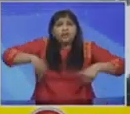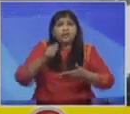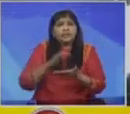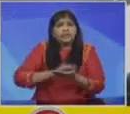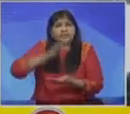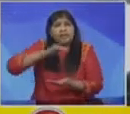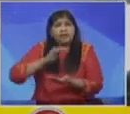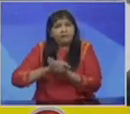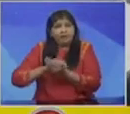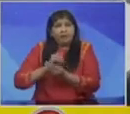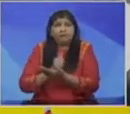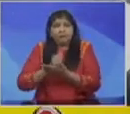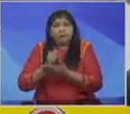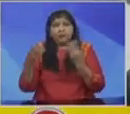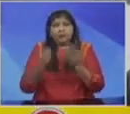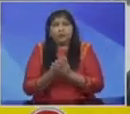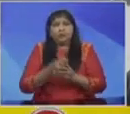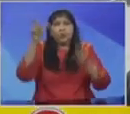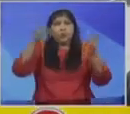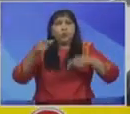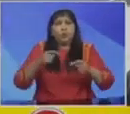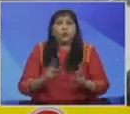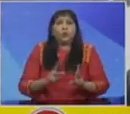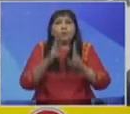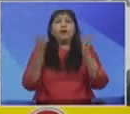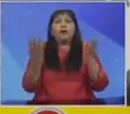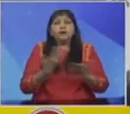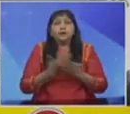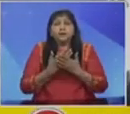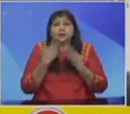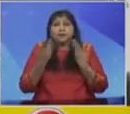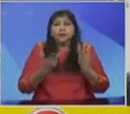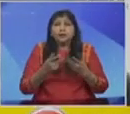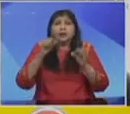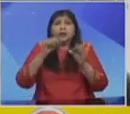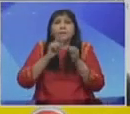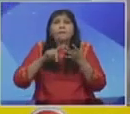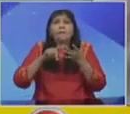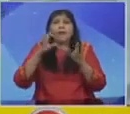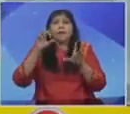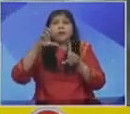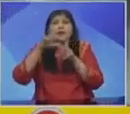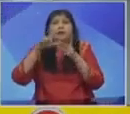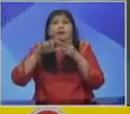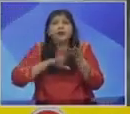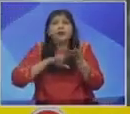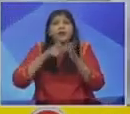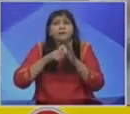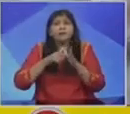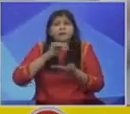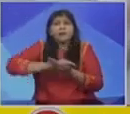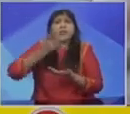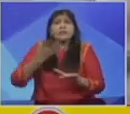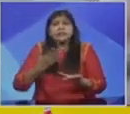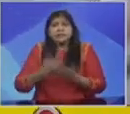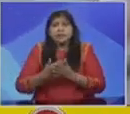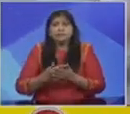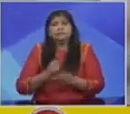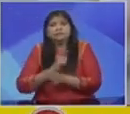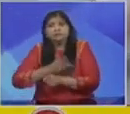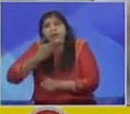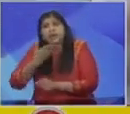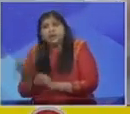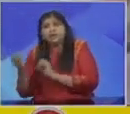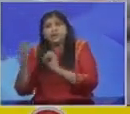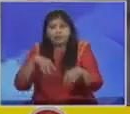हैं और लोगों को प्लांटेशन एवं बायोडायवर्सिटी के कंजर्वेशन को लेकर प्रेरित करने में